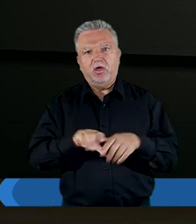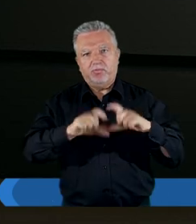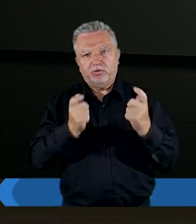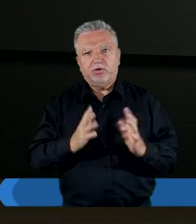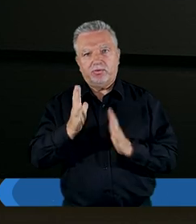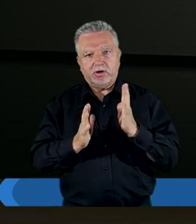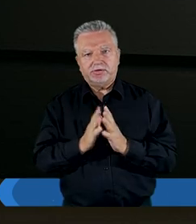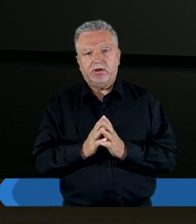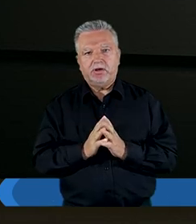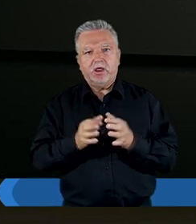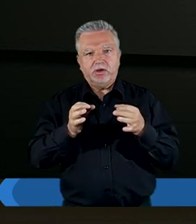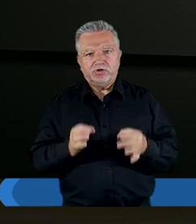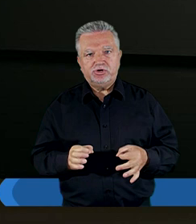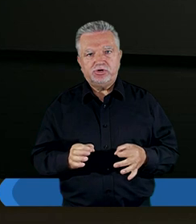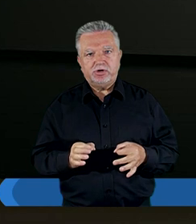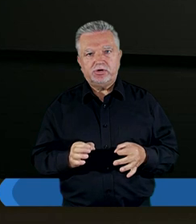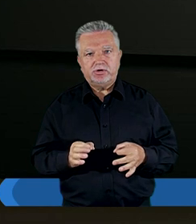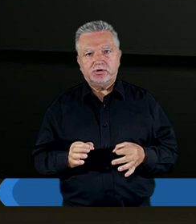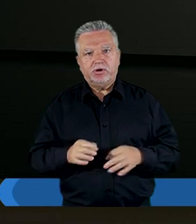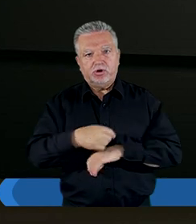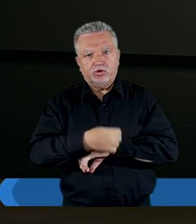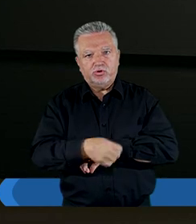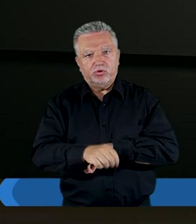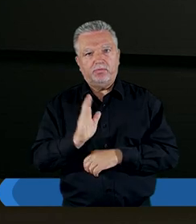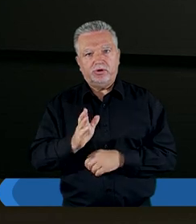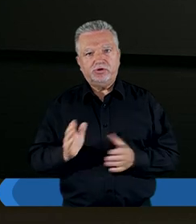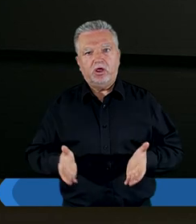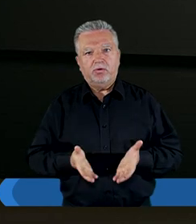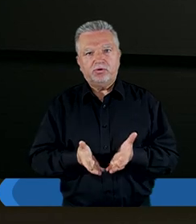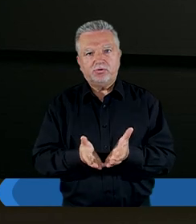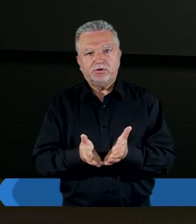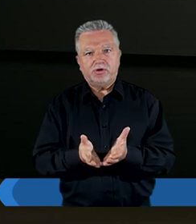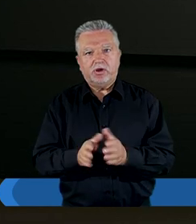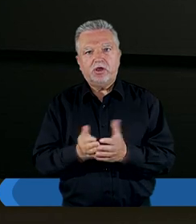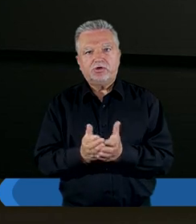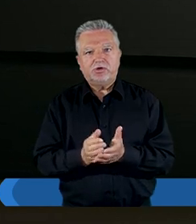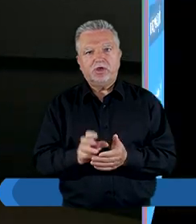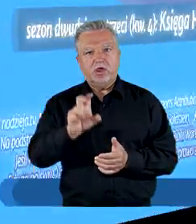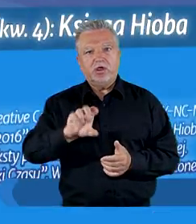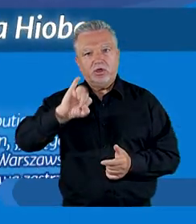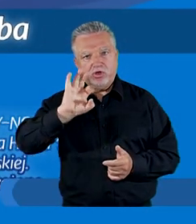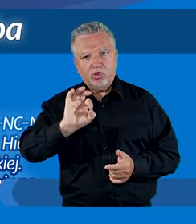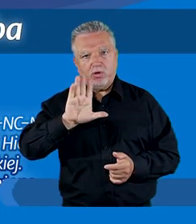Leśnej. Dzisiejsze studium będzie poświęcone Księdze Hioba.